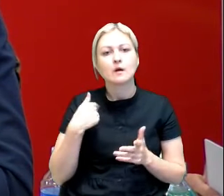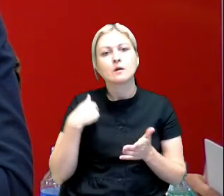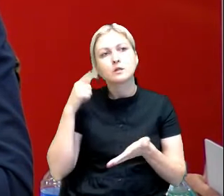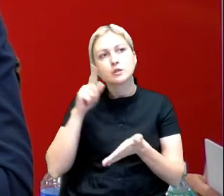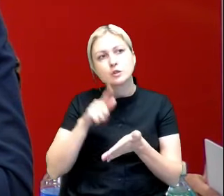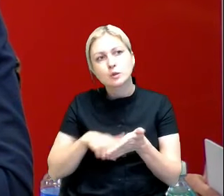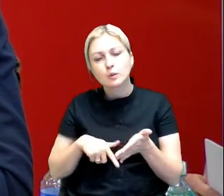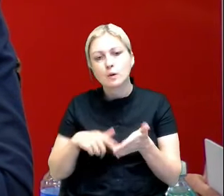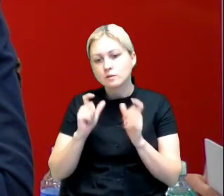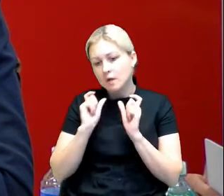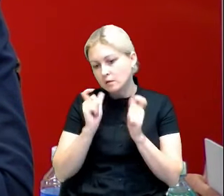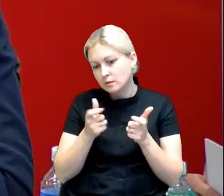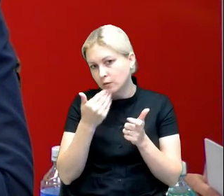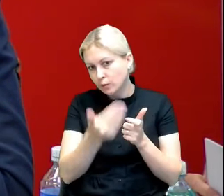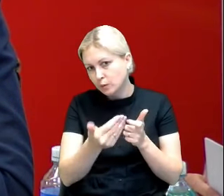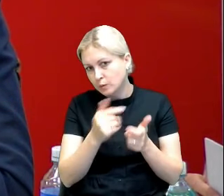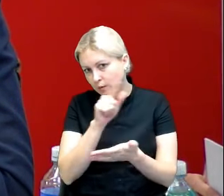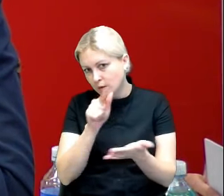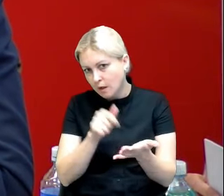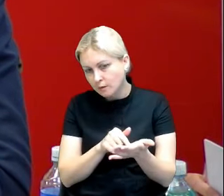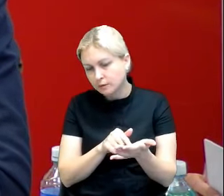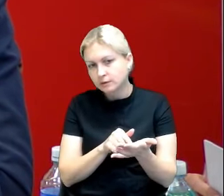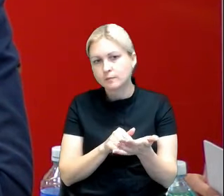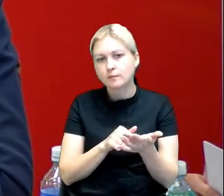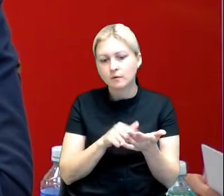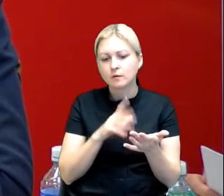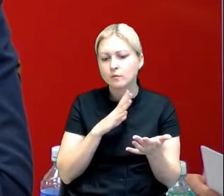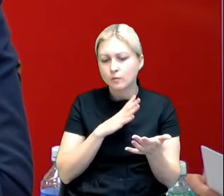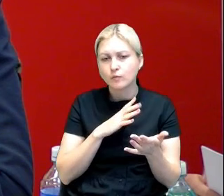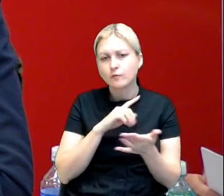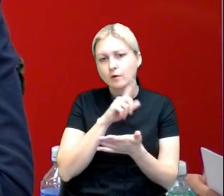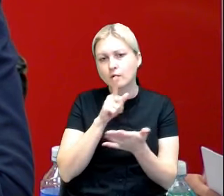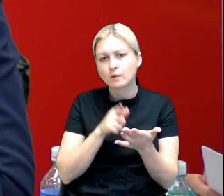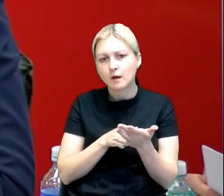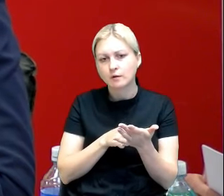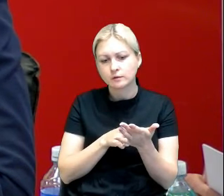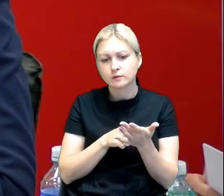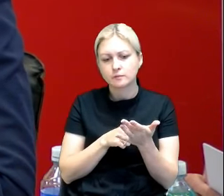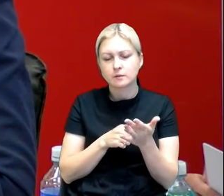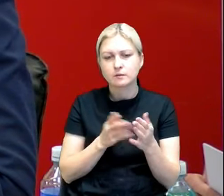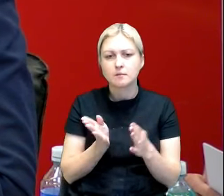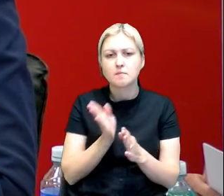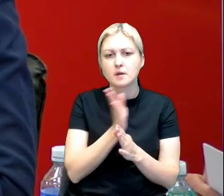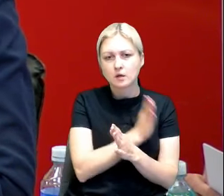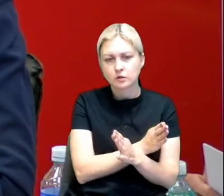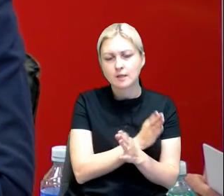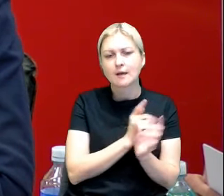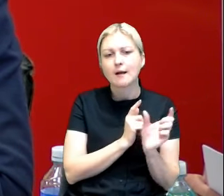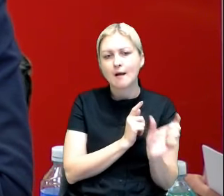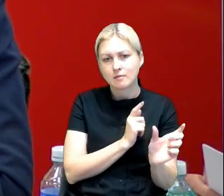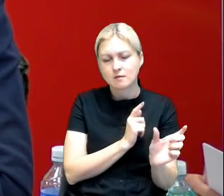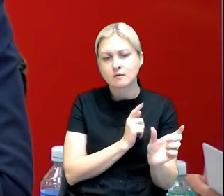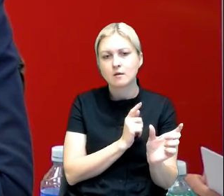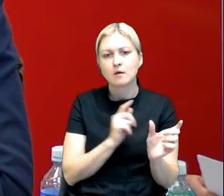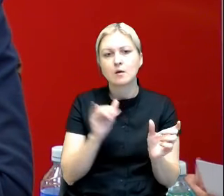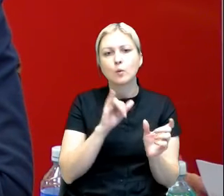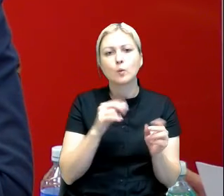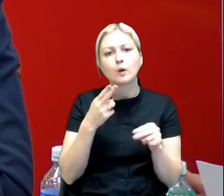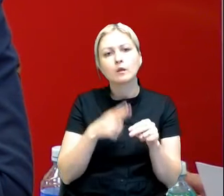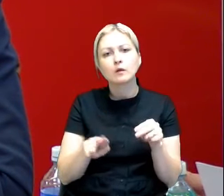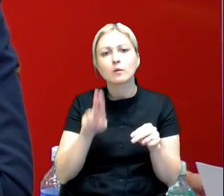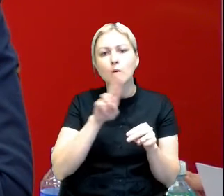atsakiau į jūsų klausimą mes kėlėm ne vienąkart klausimą praeitoj kadencijoj kur dingo mėlynasis proveržis